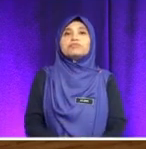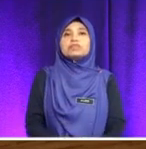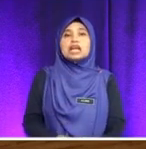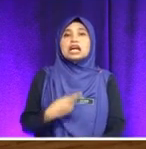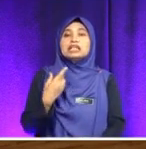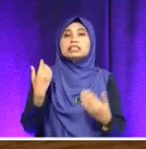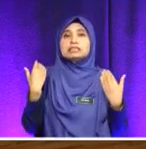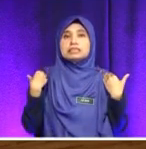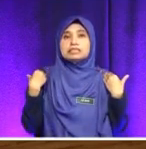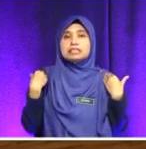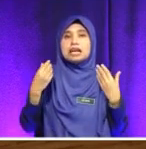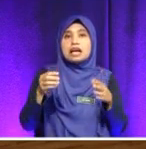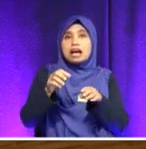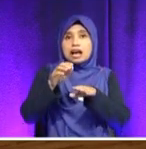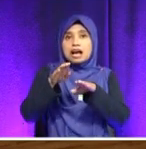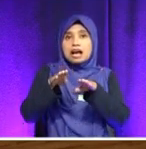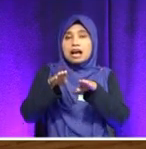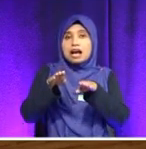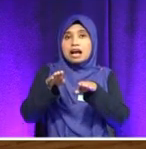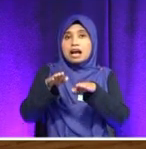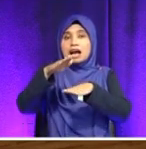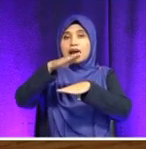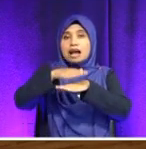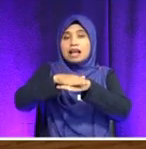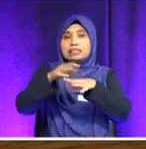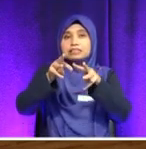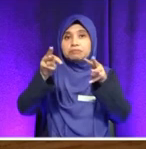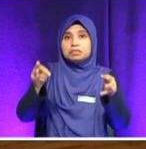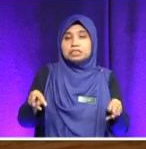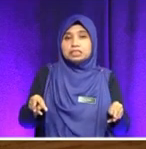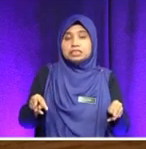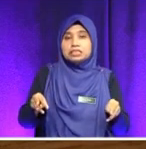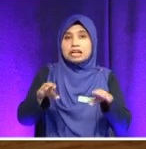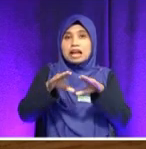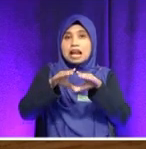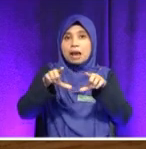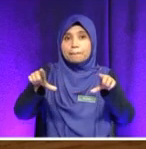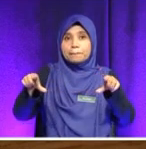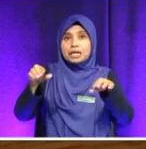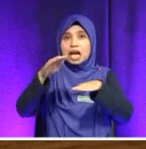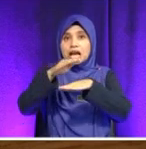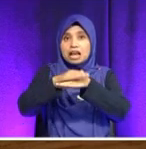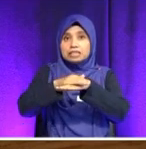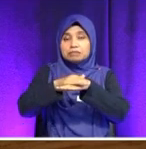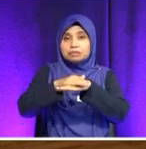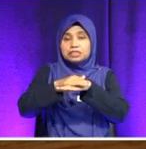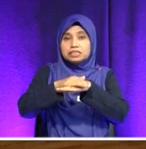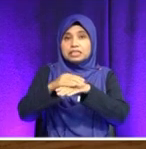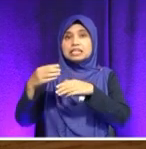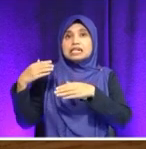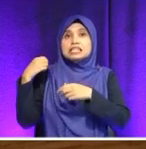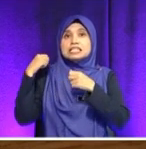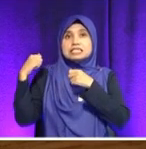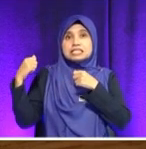ada alas meja ataupun kita panggil sebagai tablecloth, lapik alas meja, selendang meja,